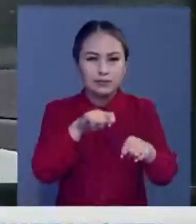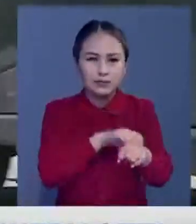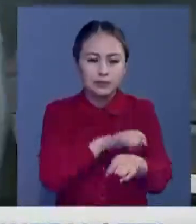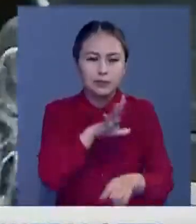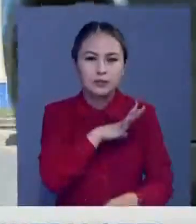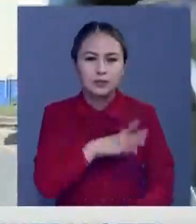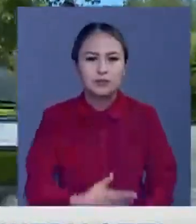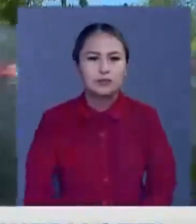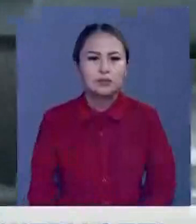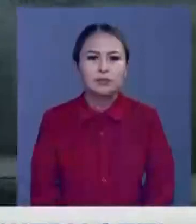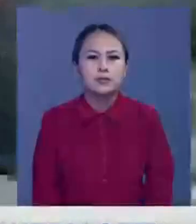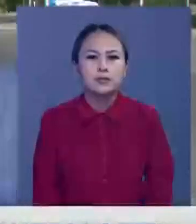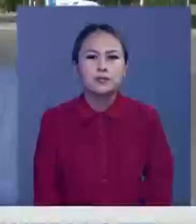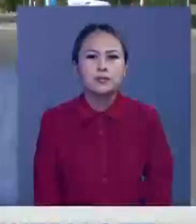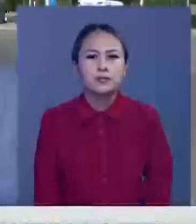жүзіп өтпек.